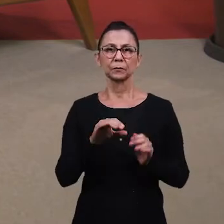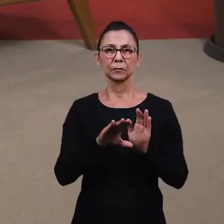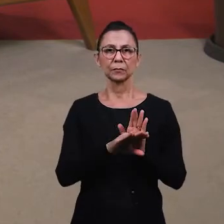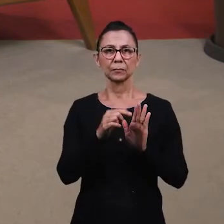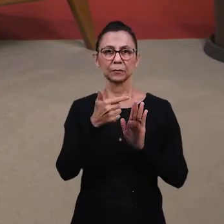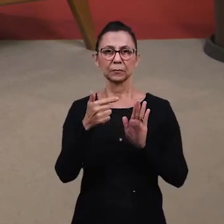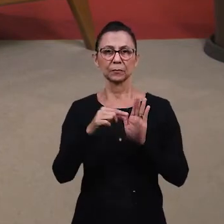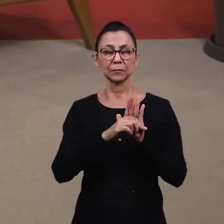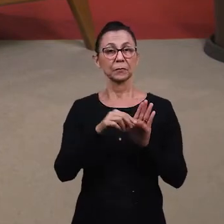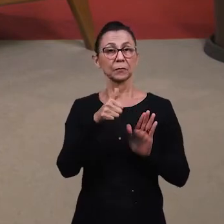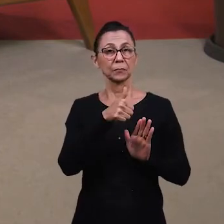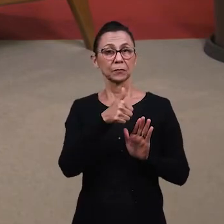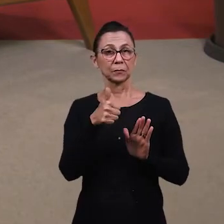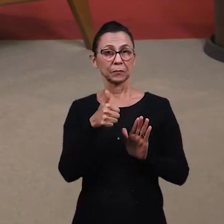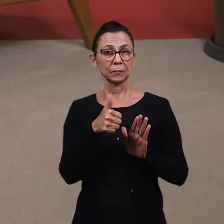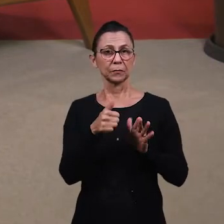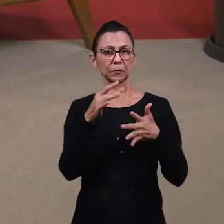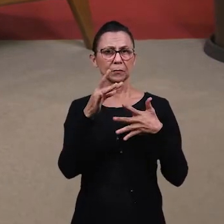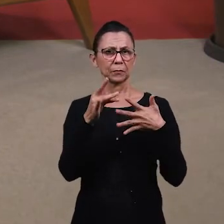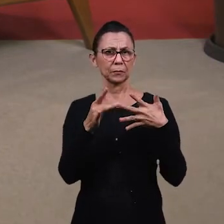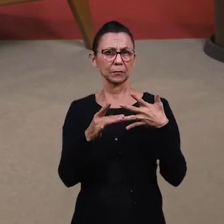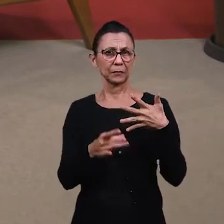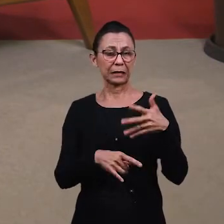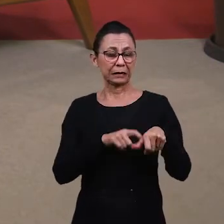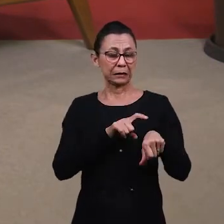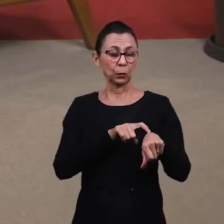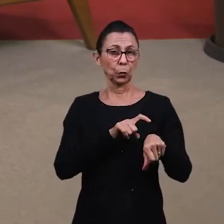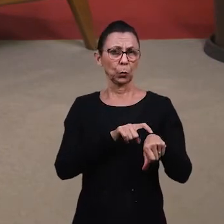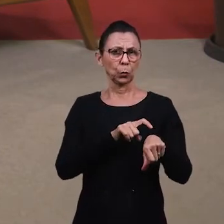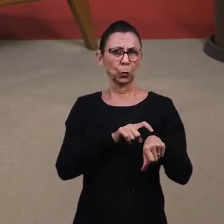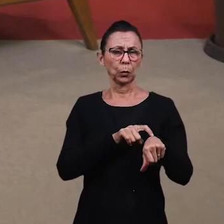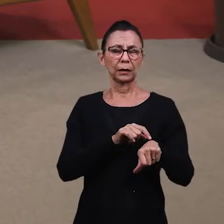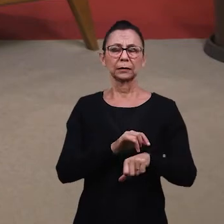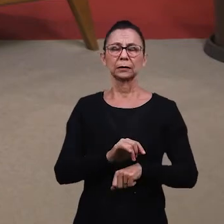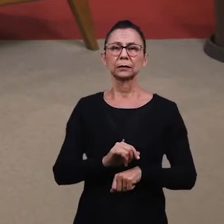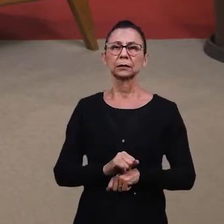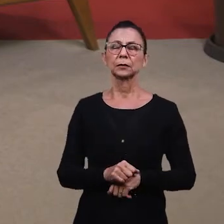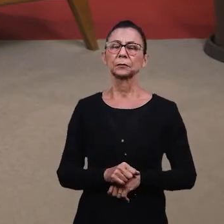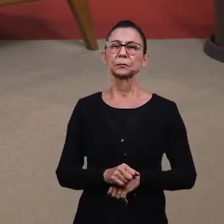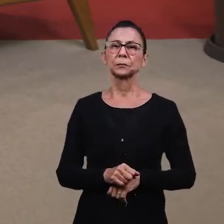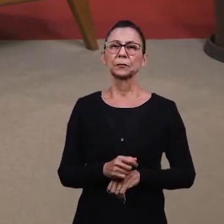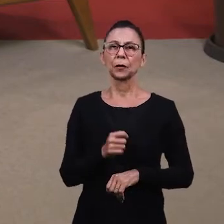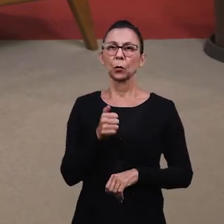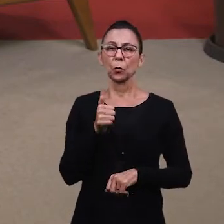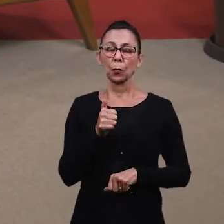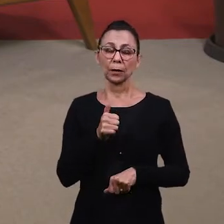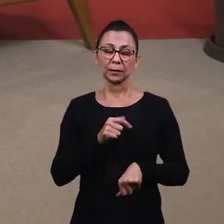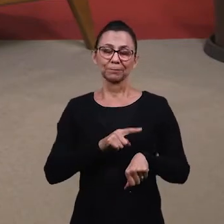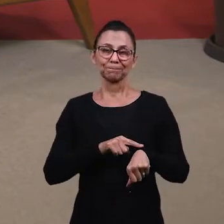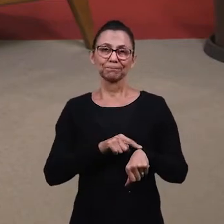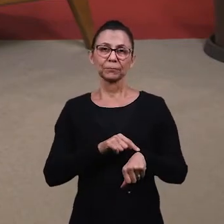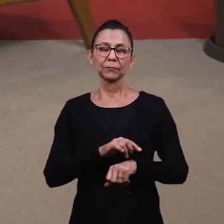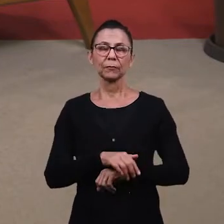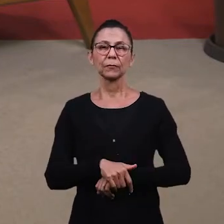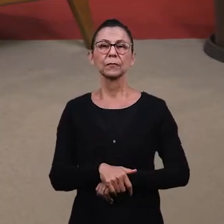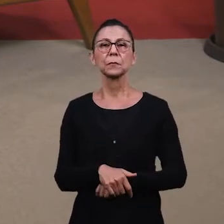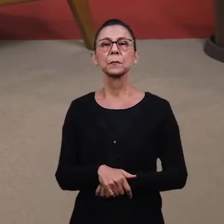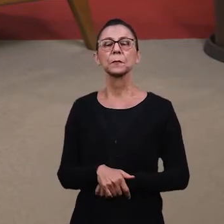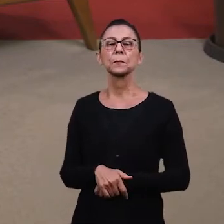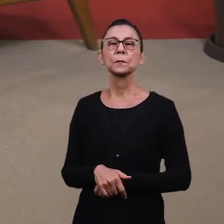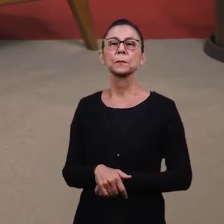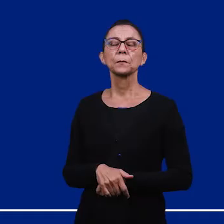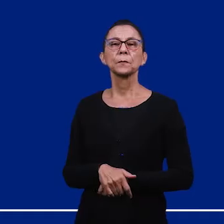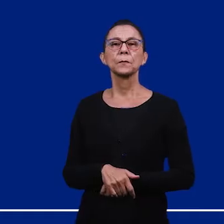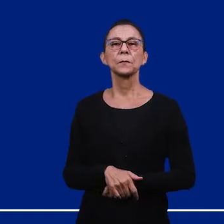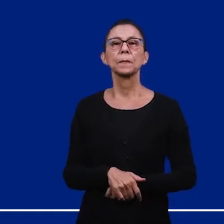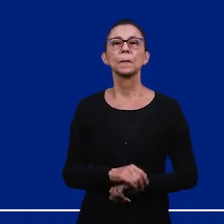Au chapitre 22, verset 11, il y a un détail. Et notre temps est déjà très avancé, mais